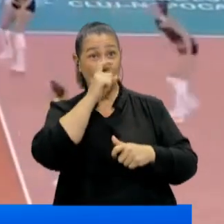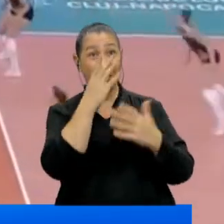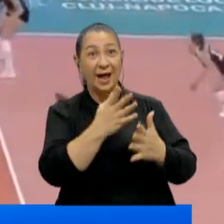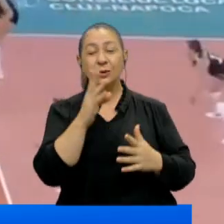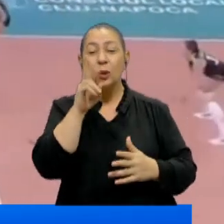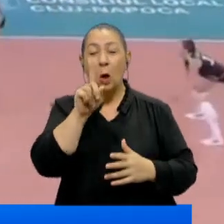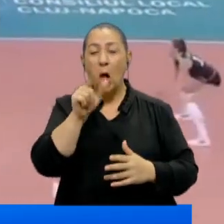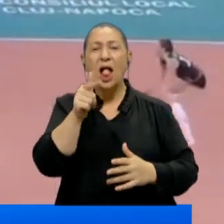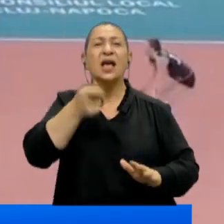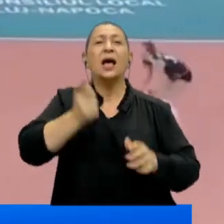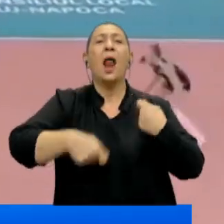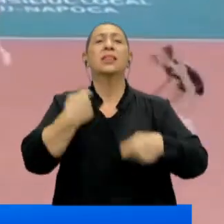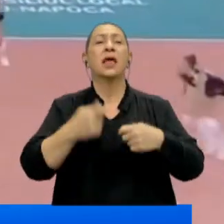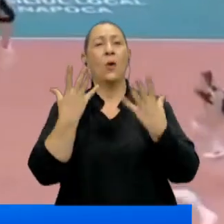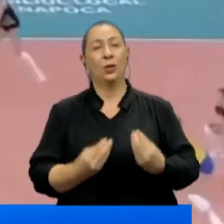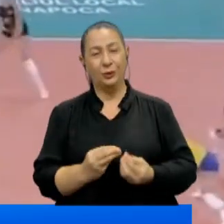16'ya kalmayı garantiledi.